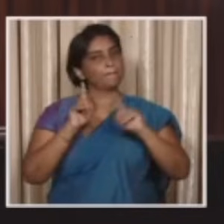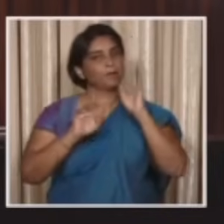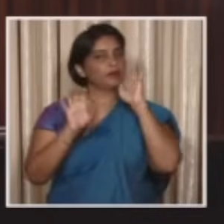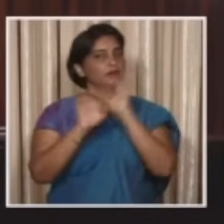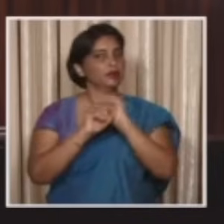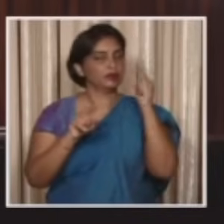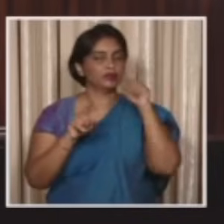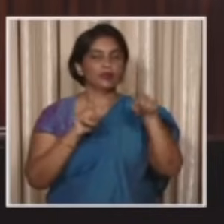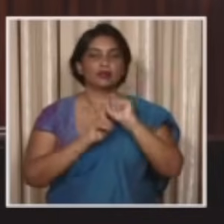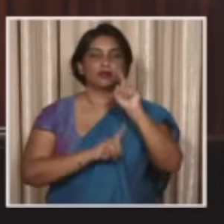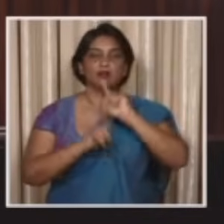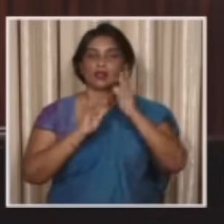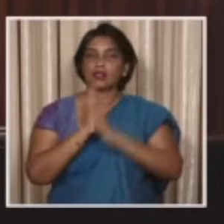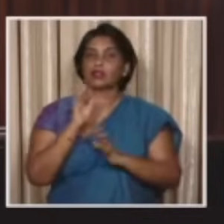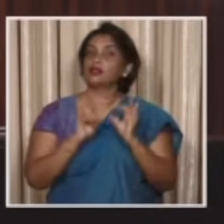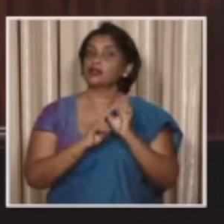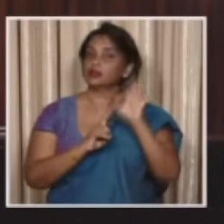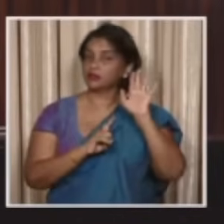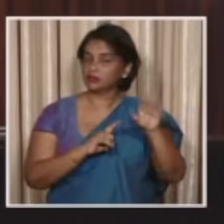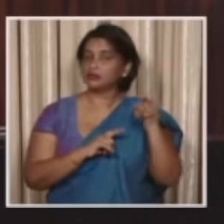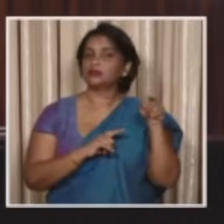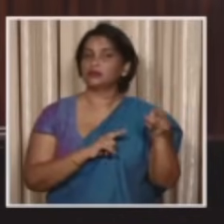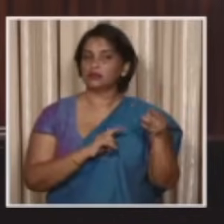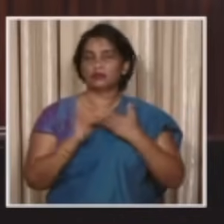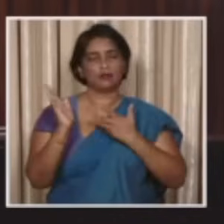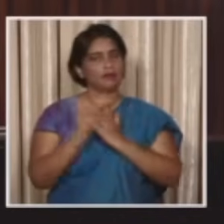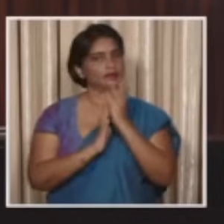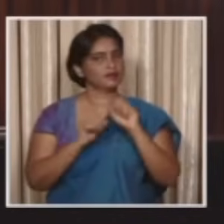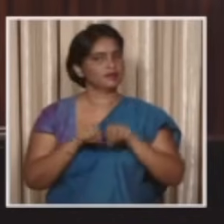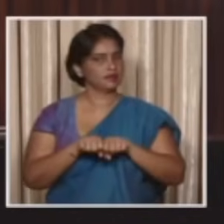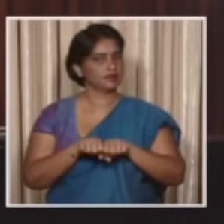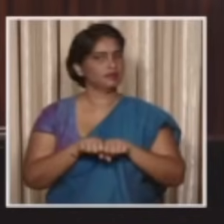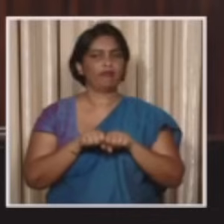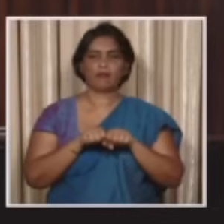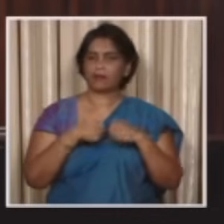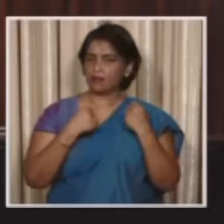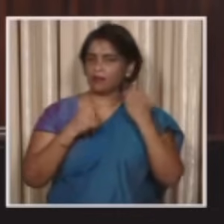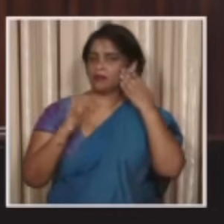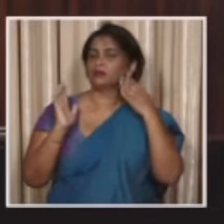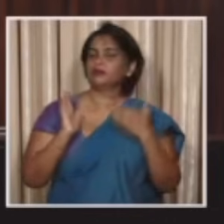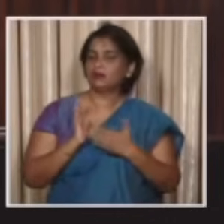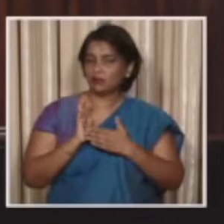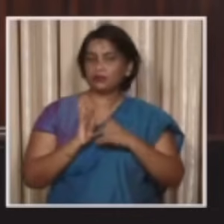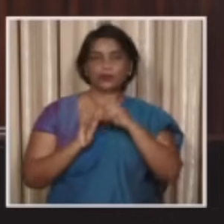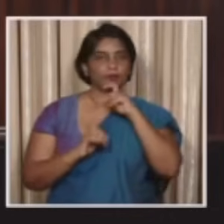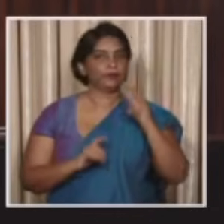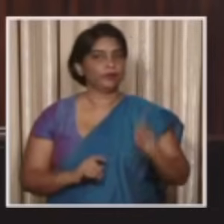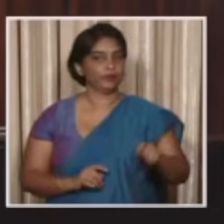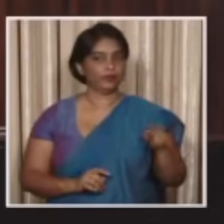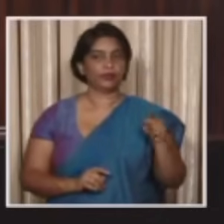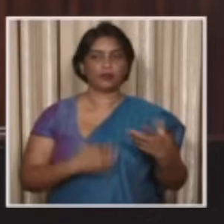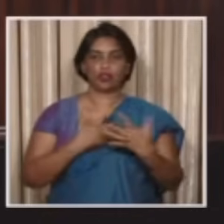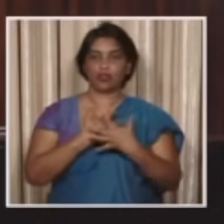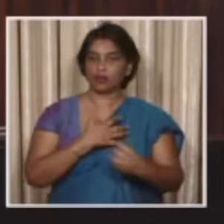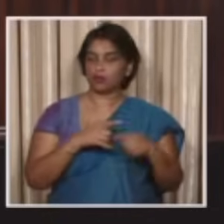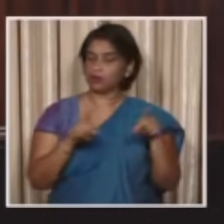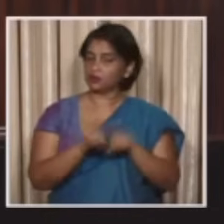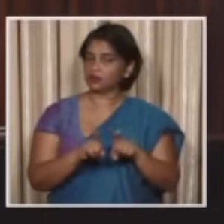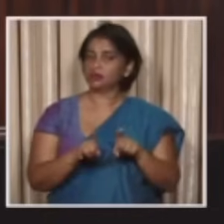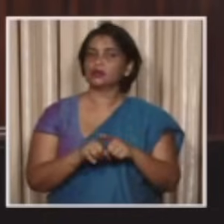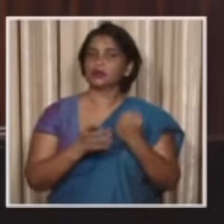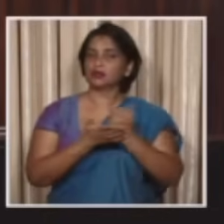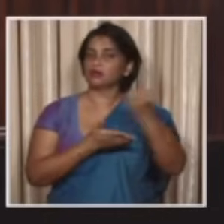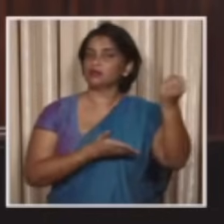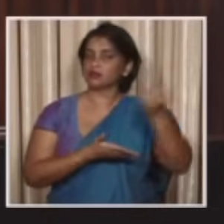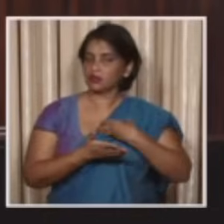ප්‍රකාශය හා පාර්ලිමේන්තු මන්ත්‍රීවරයන් විසින් එතුමගේ වරප්‍රසාද පරිභාර කටයුතු උල්ලංඝනය කිරීමෙන් ගරු අග්‍රමිශේකාත්ම පිටපතක් සහිතව මා වෙත